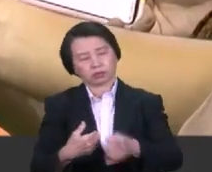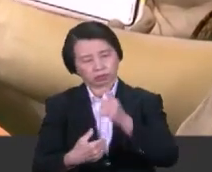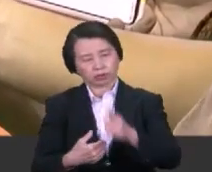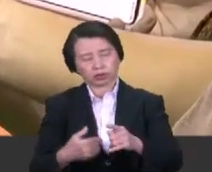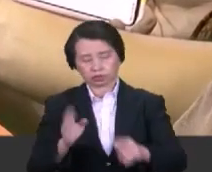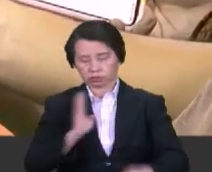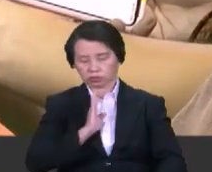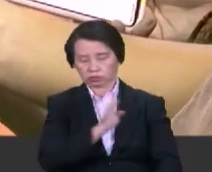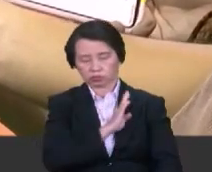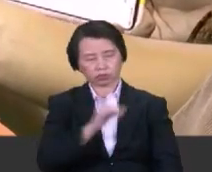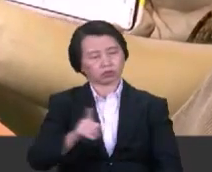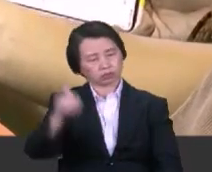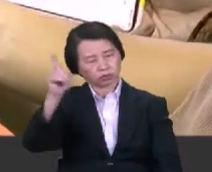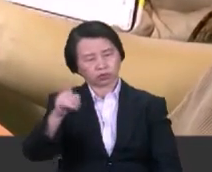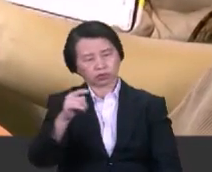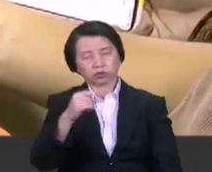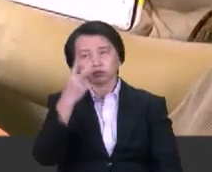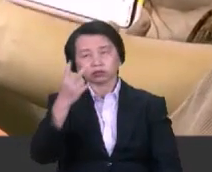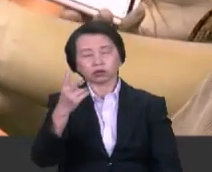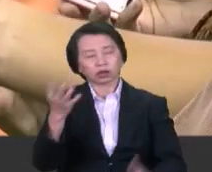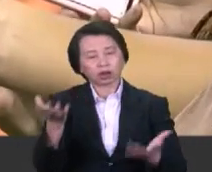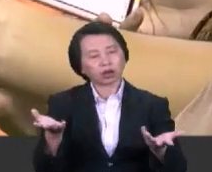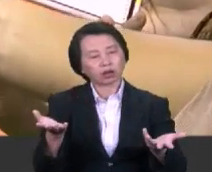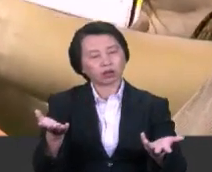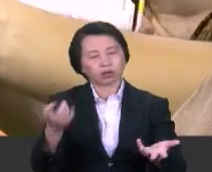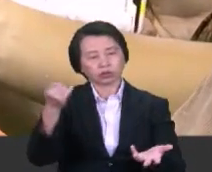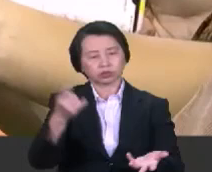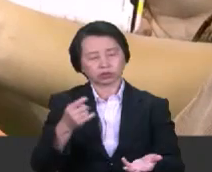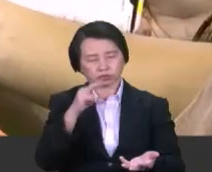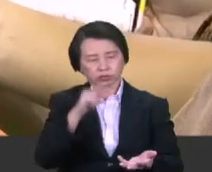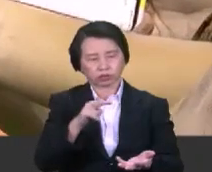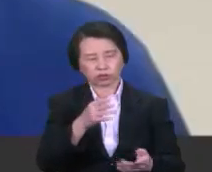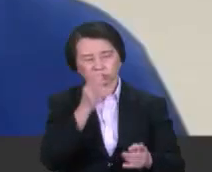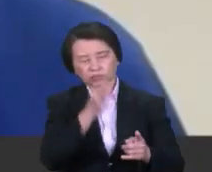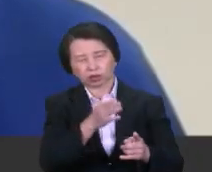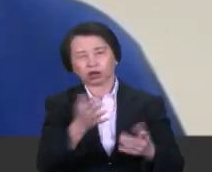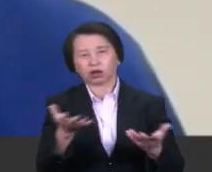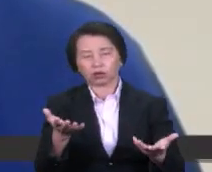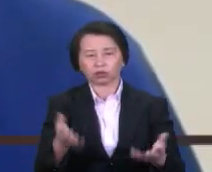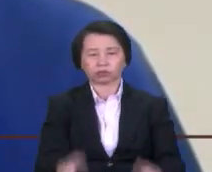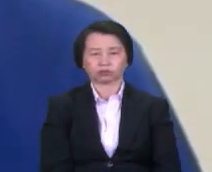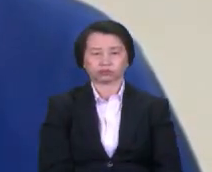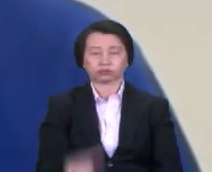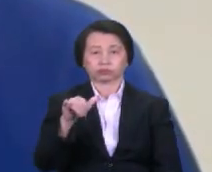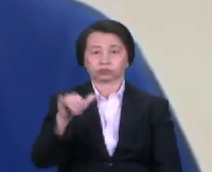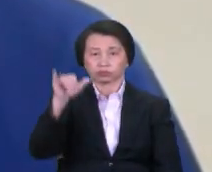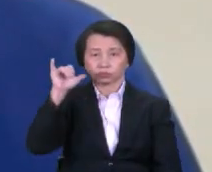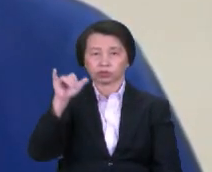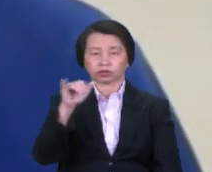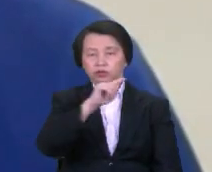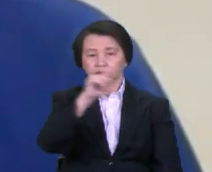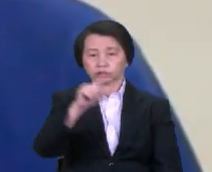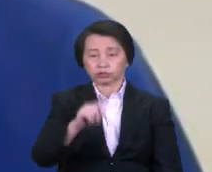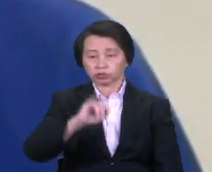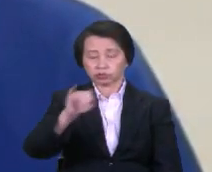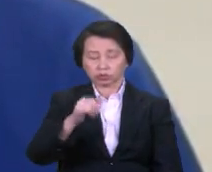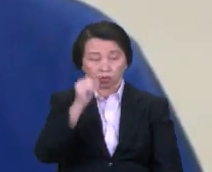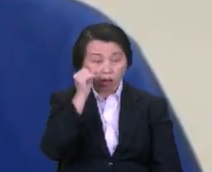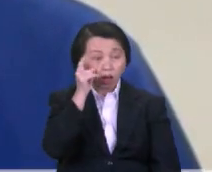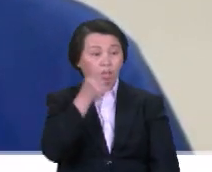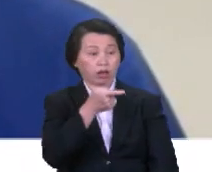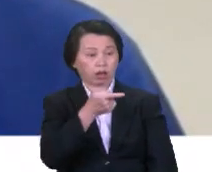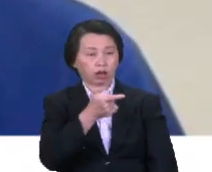board and see whether they will look at the target lah. Semalam, Zijia mengejutkan arena badminton